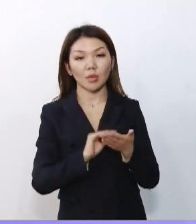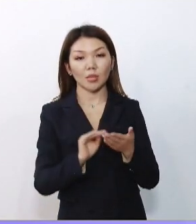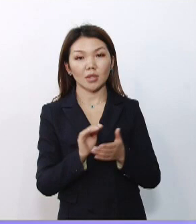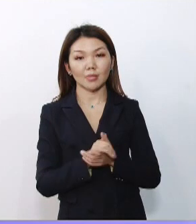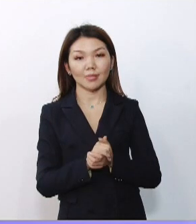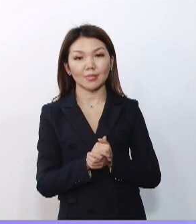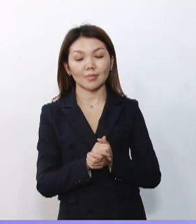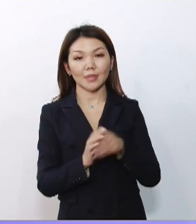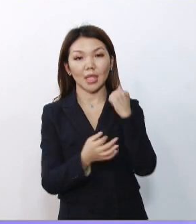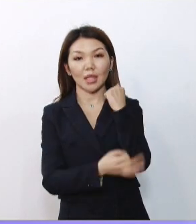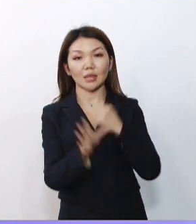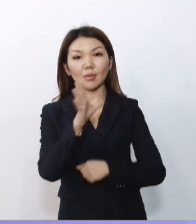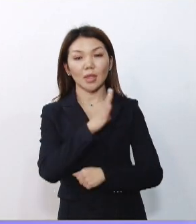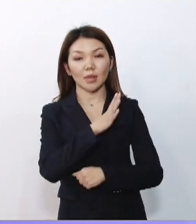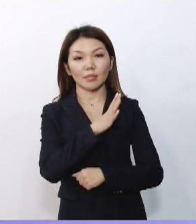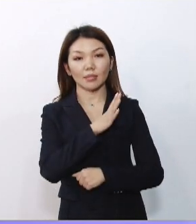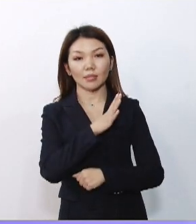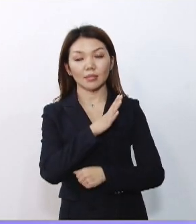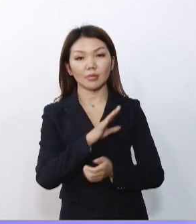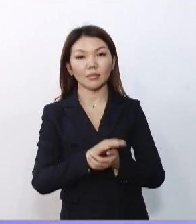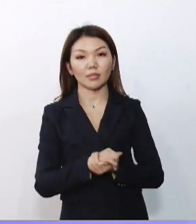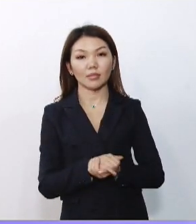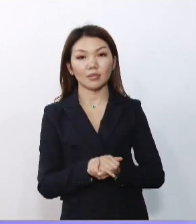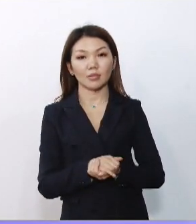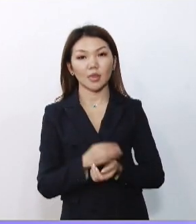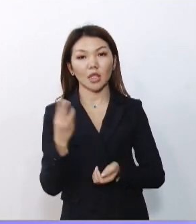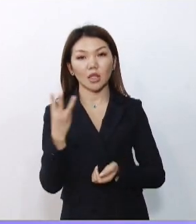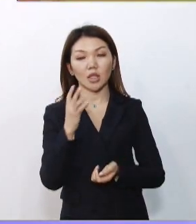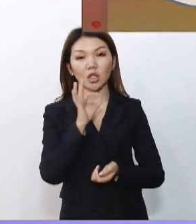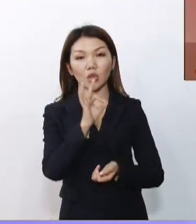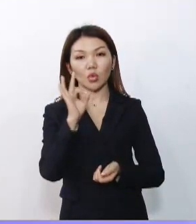записи на конце было хотя бы 3 нуля.